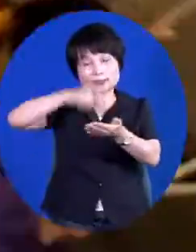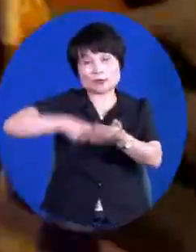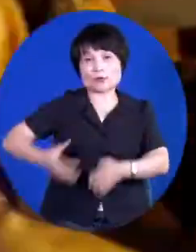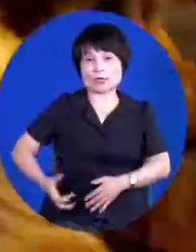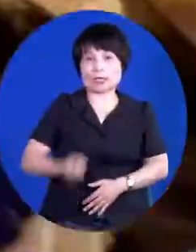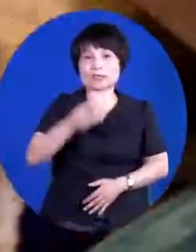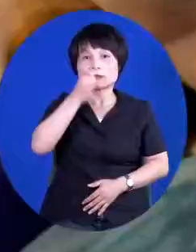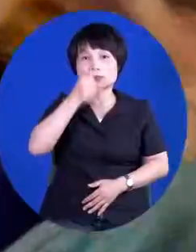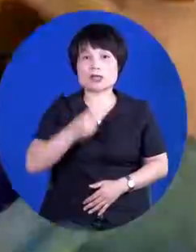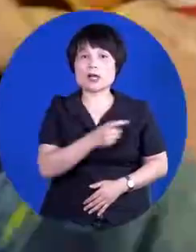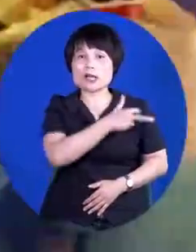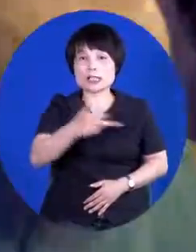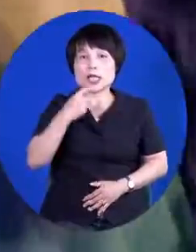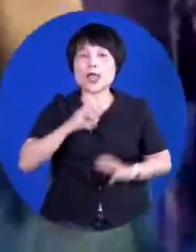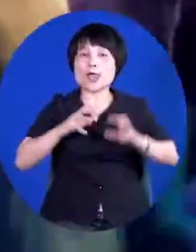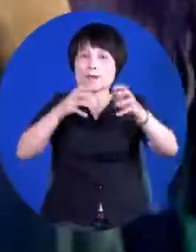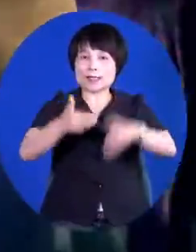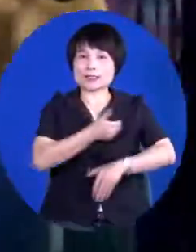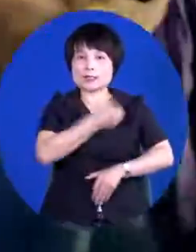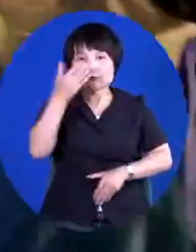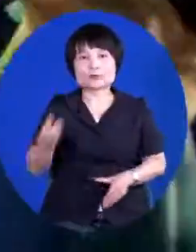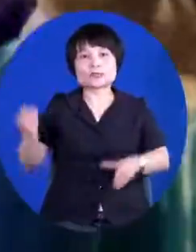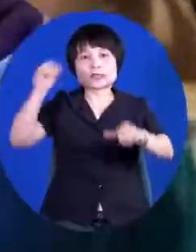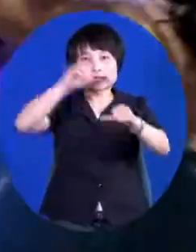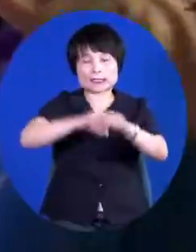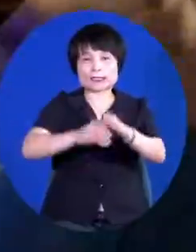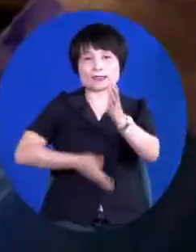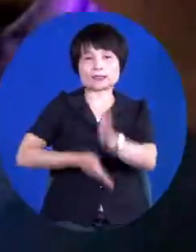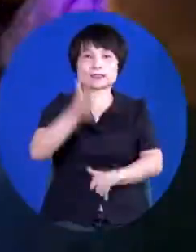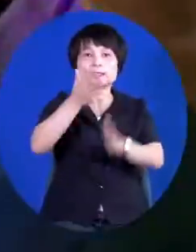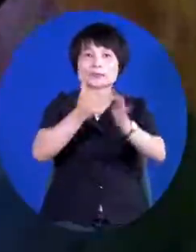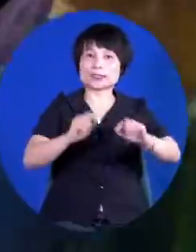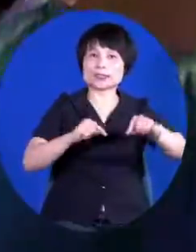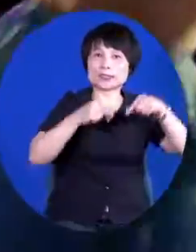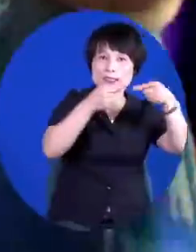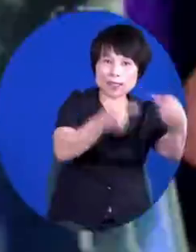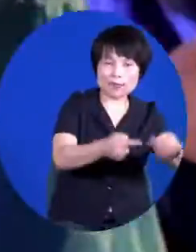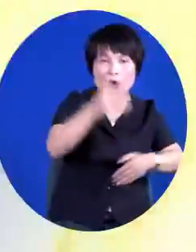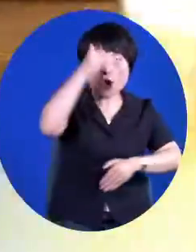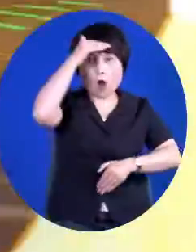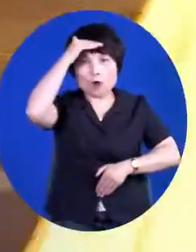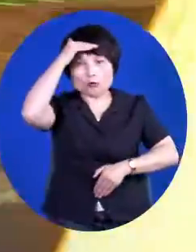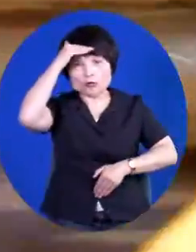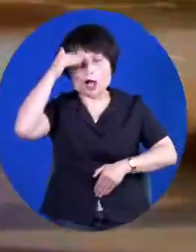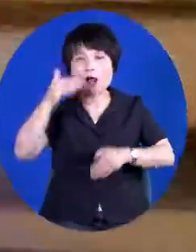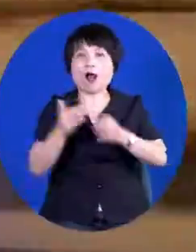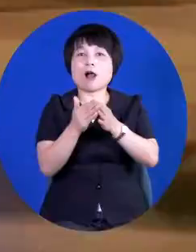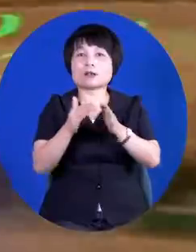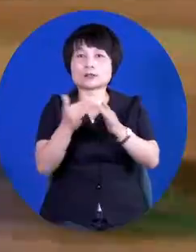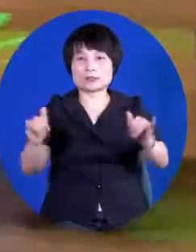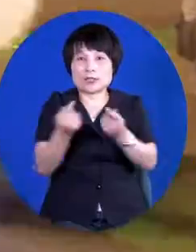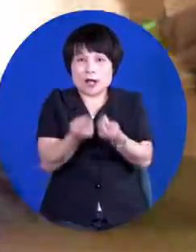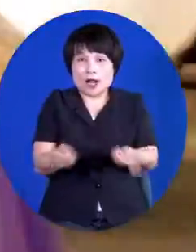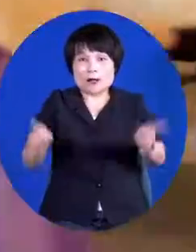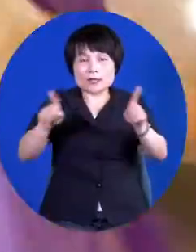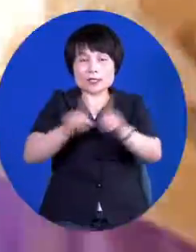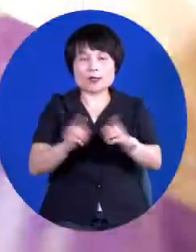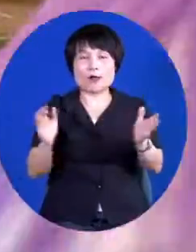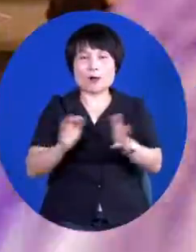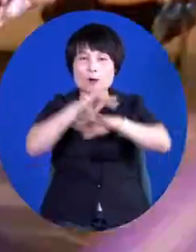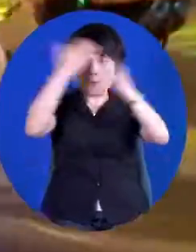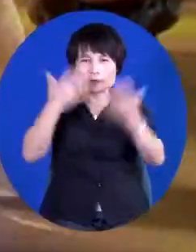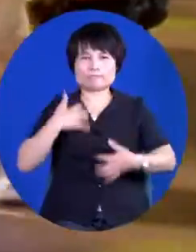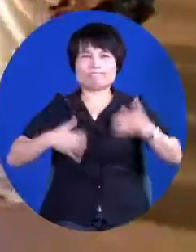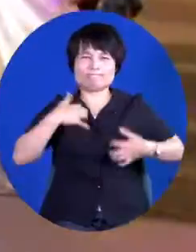퍼레이드는 대백제의 혼을 담은 꿈을 주제로 시민 모두가 참여자인 동시에 관객이 되어 흥겹고 신나는 분위기를 만들어서